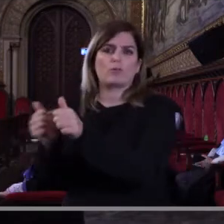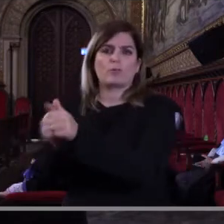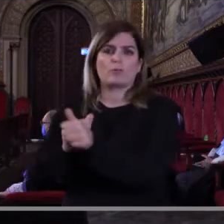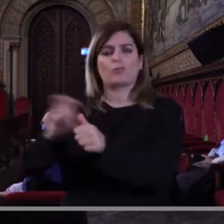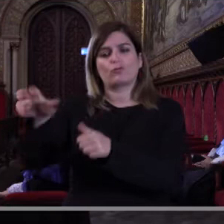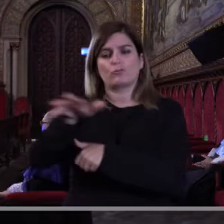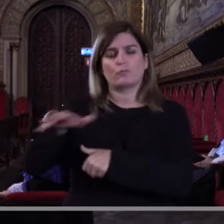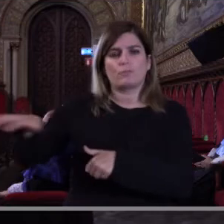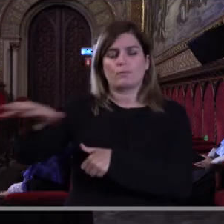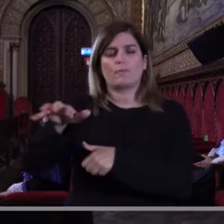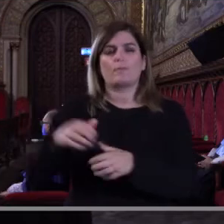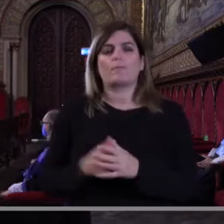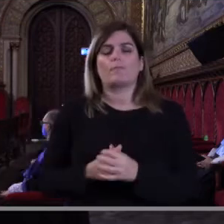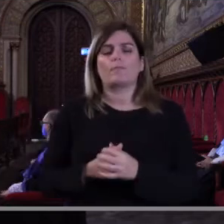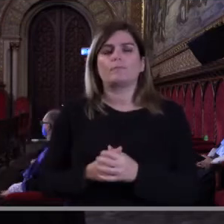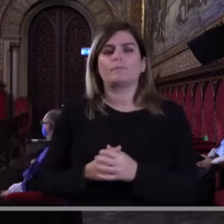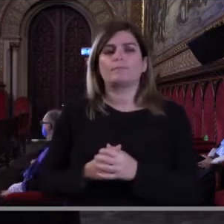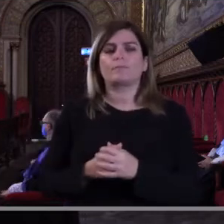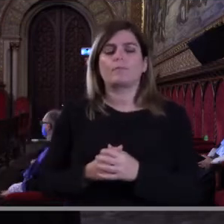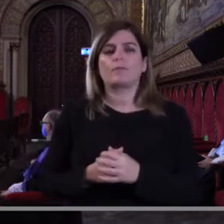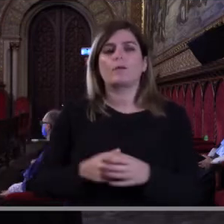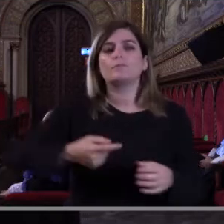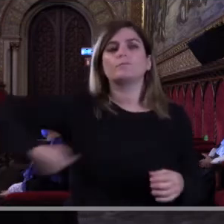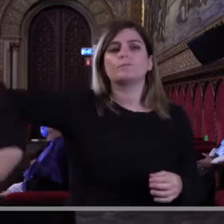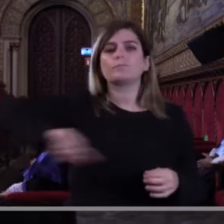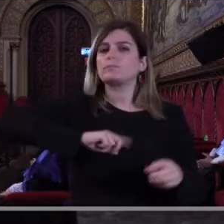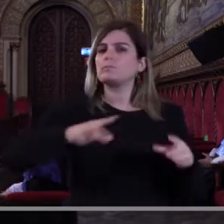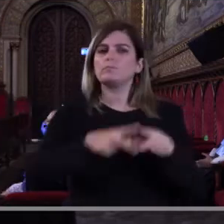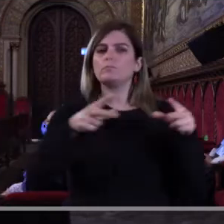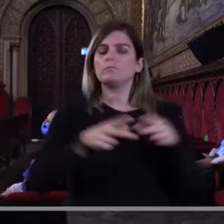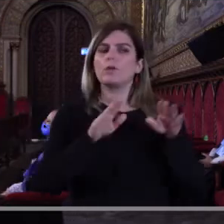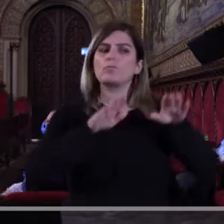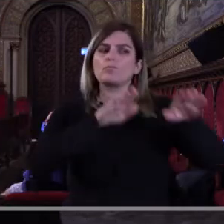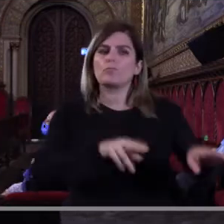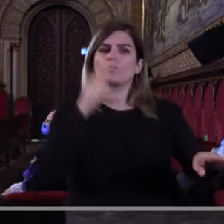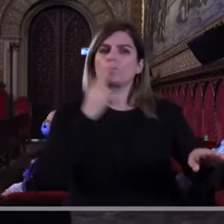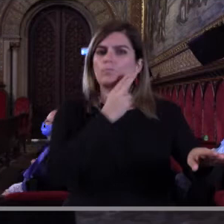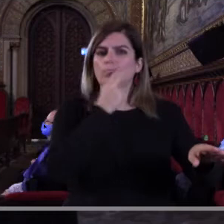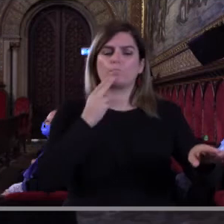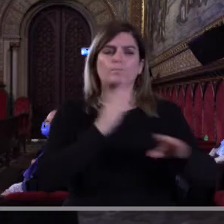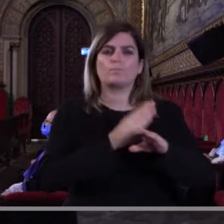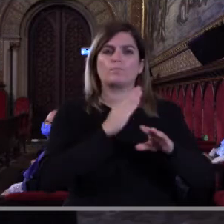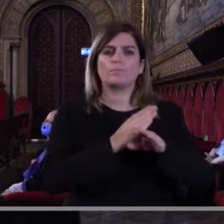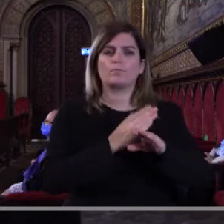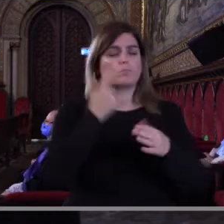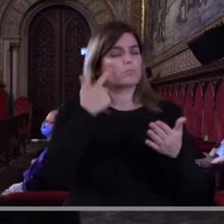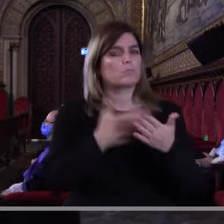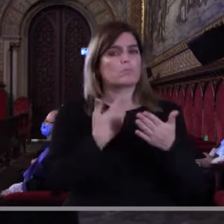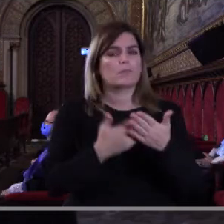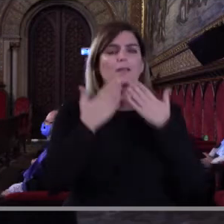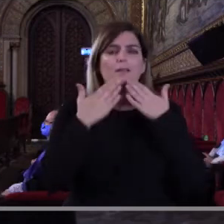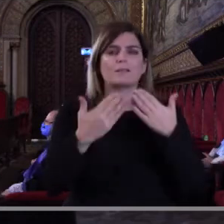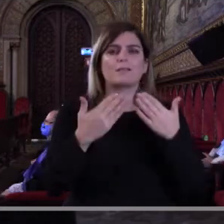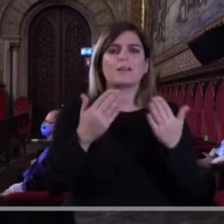espais. El nostre decidit compromís amb la societat i amb el món queda palès amb l'aprovació de l'Agenda